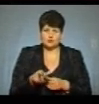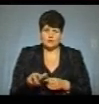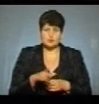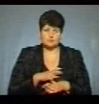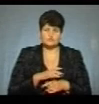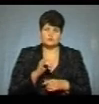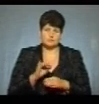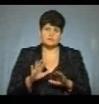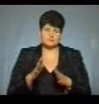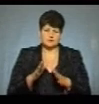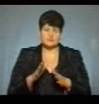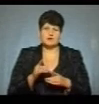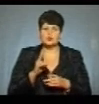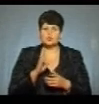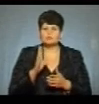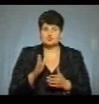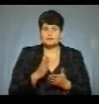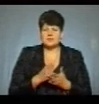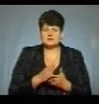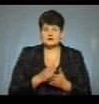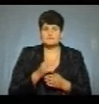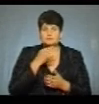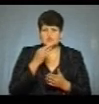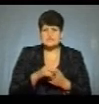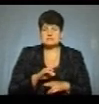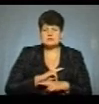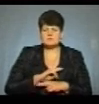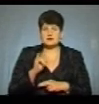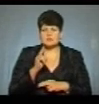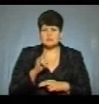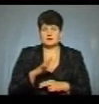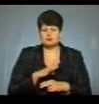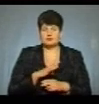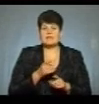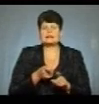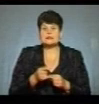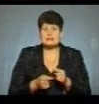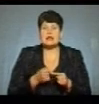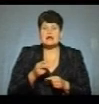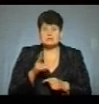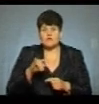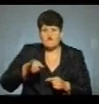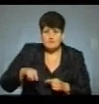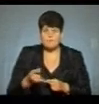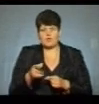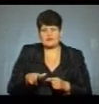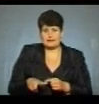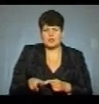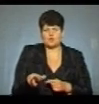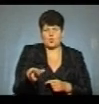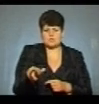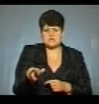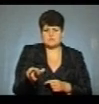часом. Зокрема, хто понесе відповідальність за смерть дитини, яка була внаслідок саме вибоїни на дорозі? І